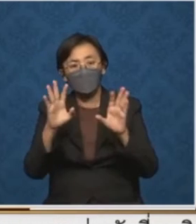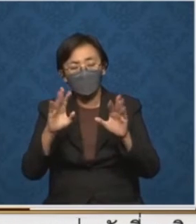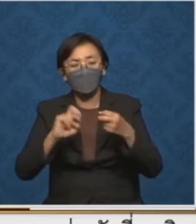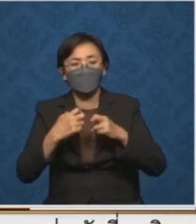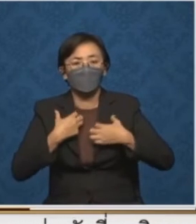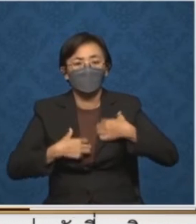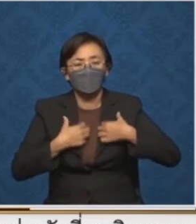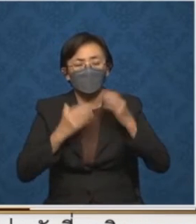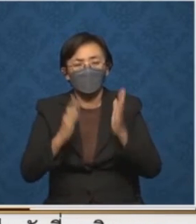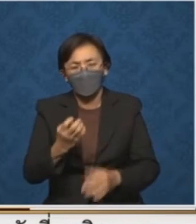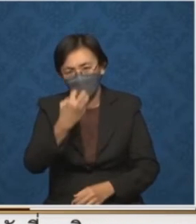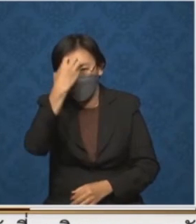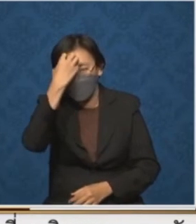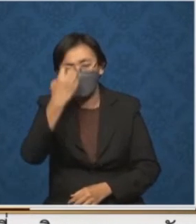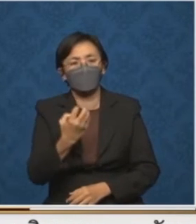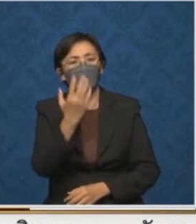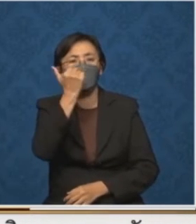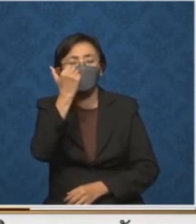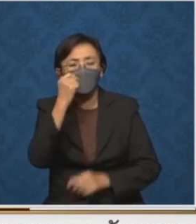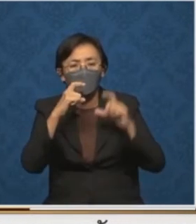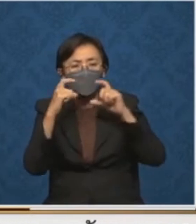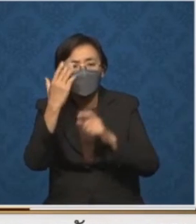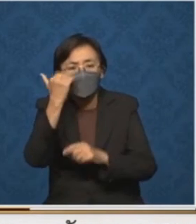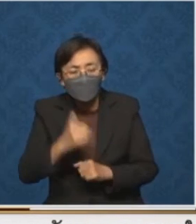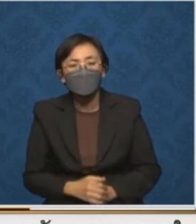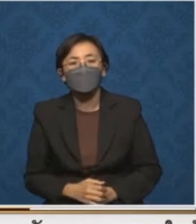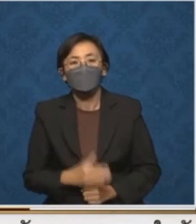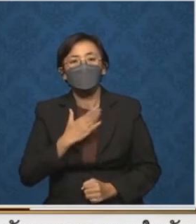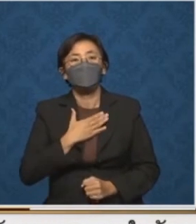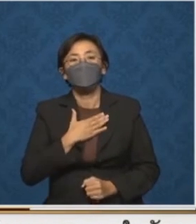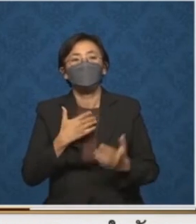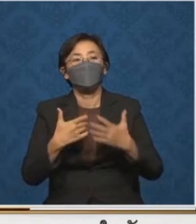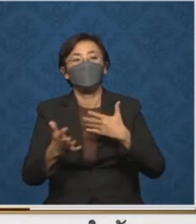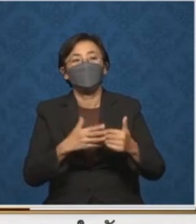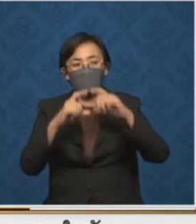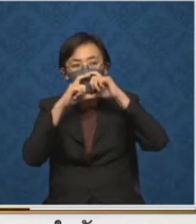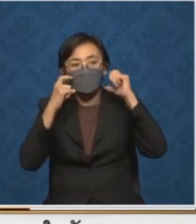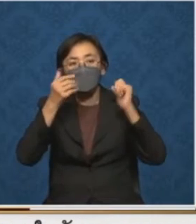เราเป็ 7-8ประเทศที่เหลือเราอาจจะไมได้ปี 6-5ป่านั้นคนไม่ป่วย